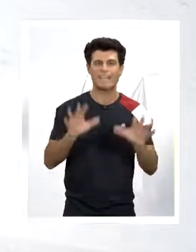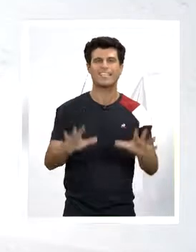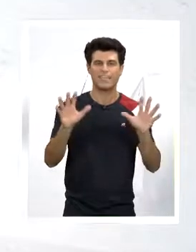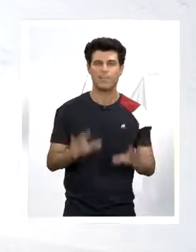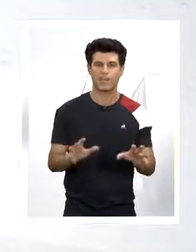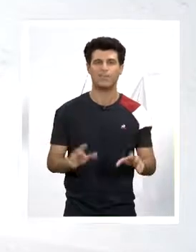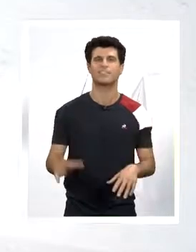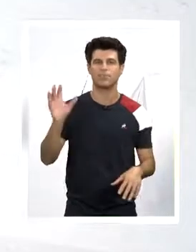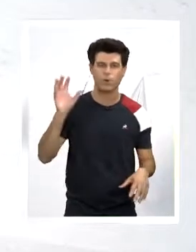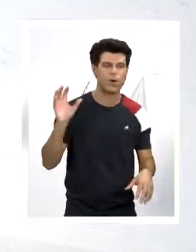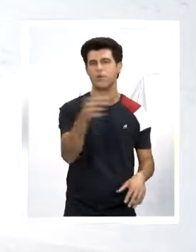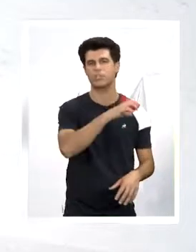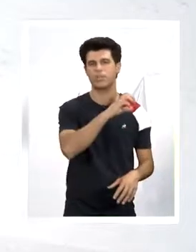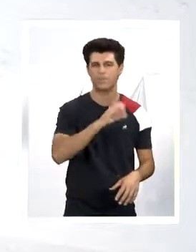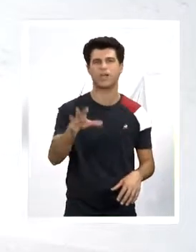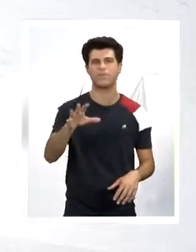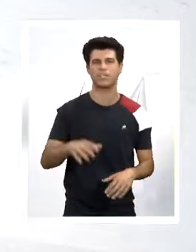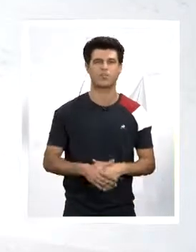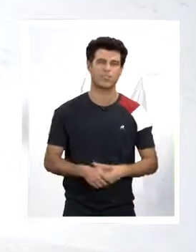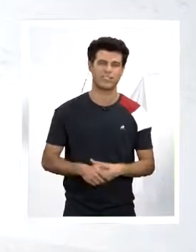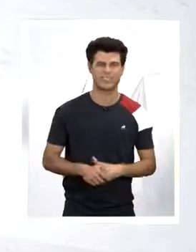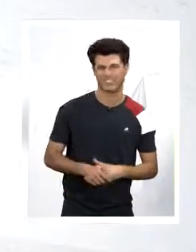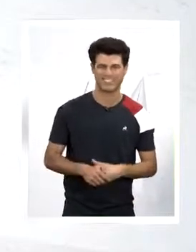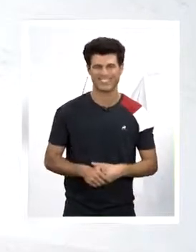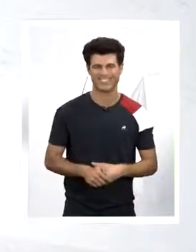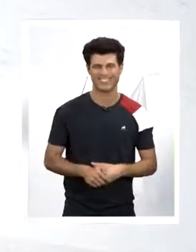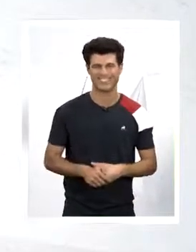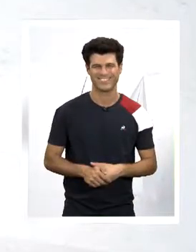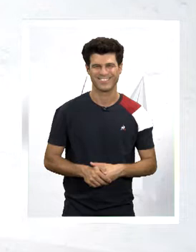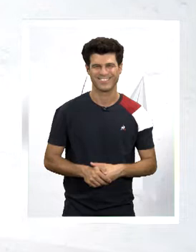ועוד מעט זה ייגמר, ואתם תאכלו המון צ'יפס וגם נקניק שוקולד.